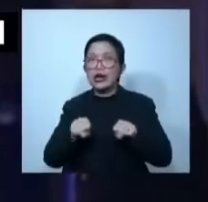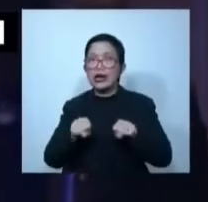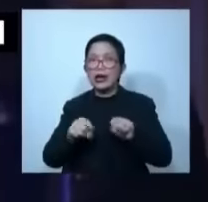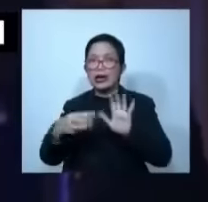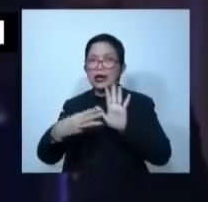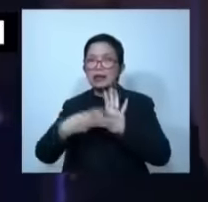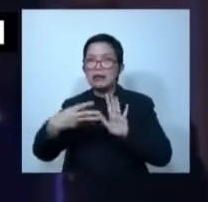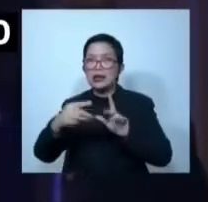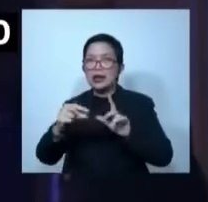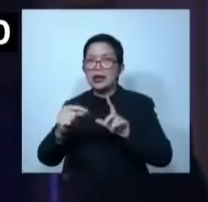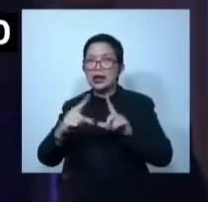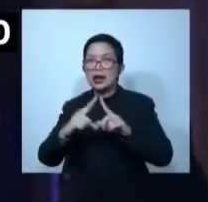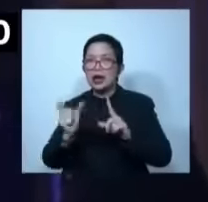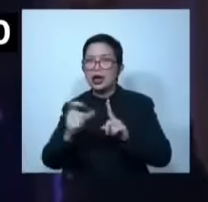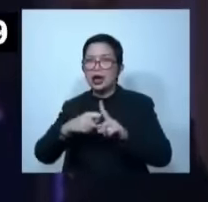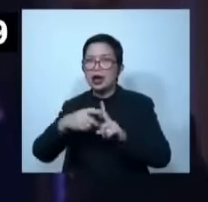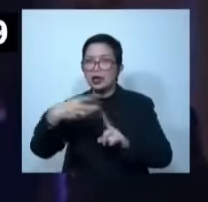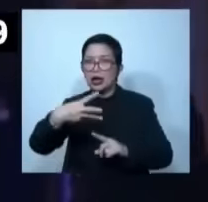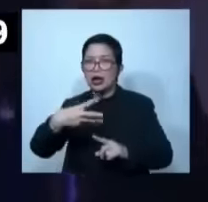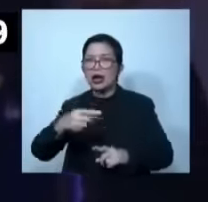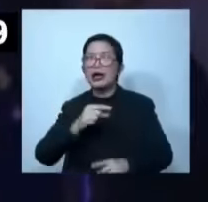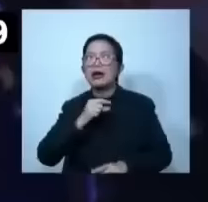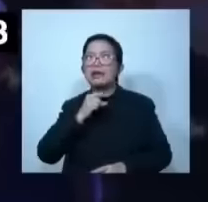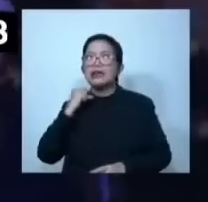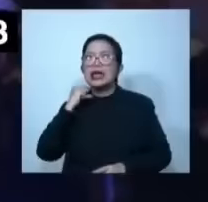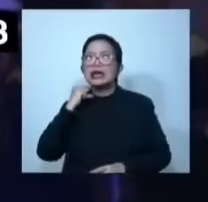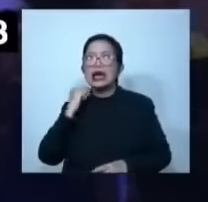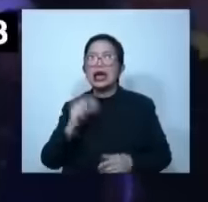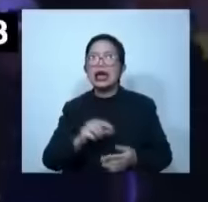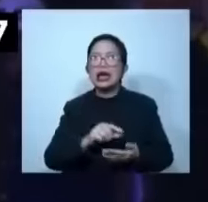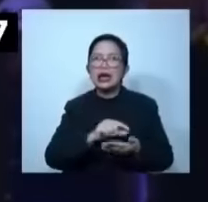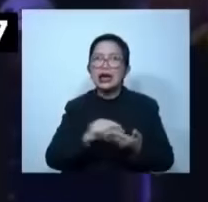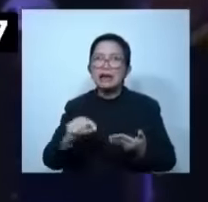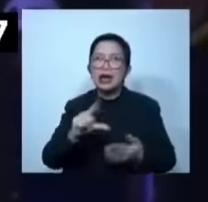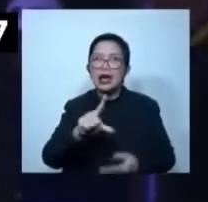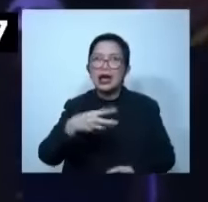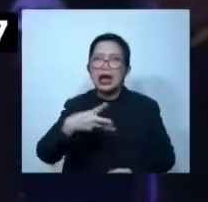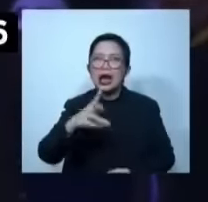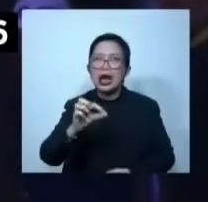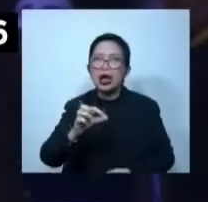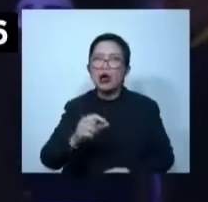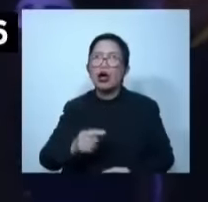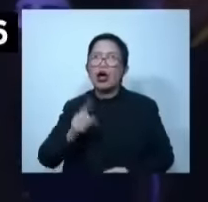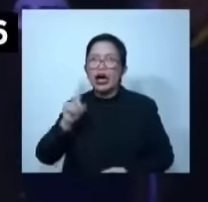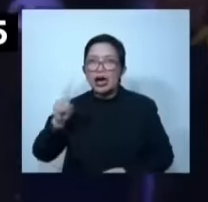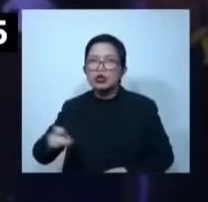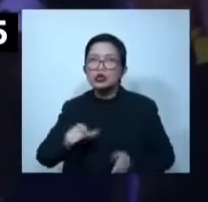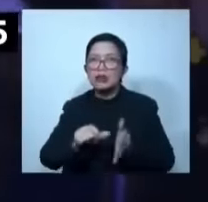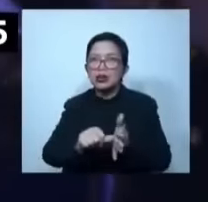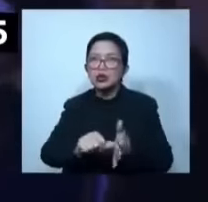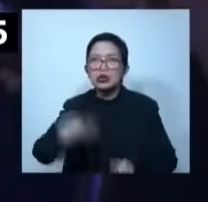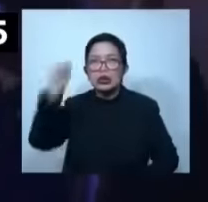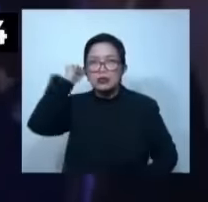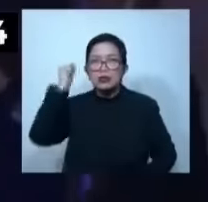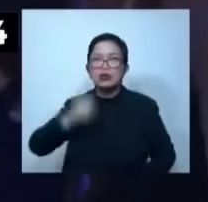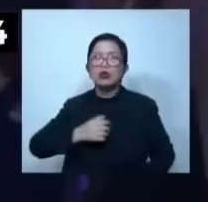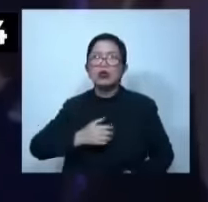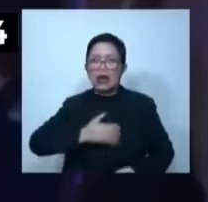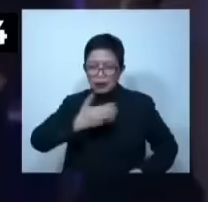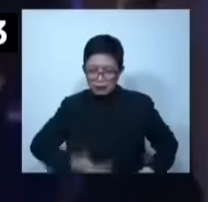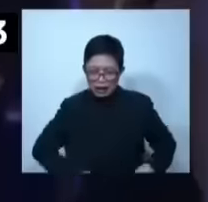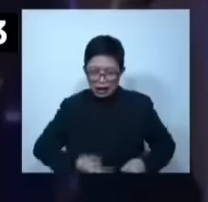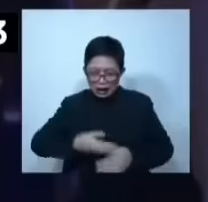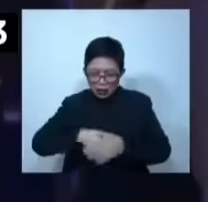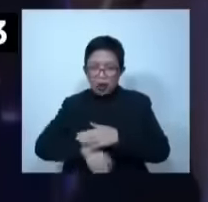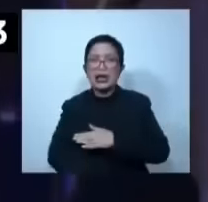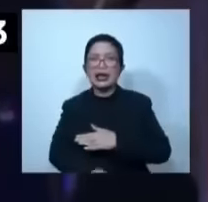Pak Leo. Dia harus menolong seorang ibu ingin melahirkan karena tidak adanya fasilitas kesehatan. Dan